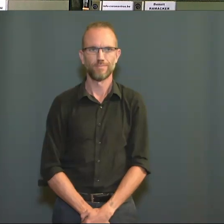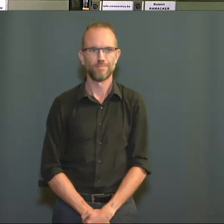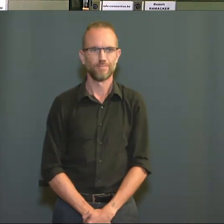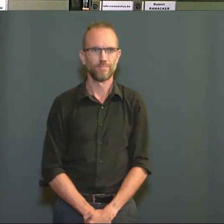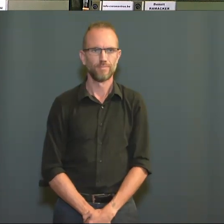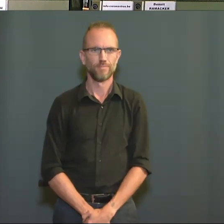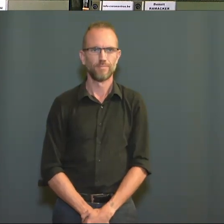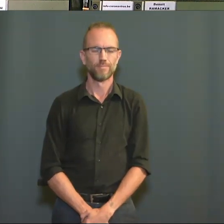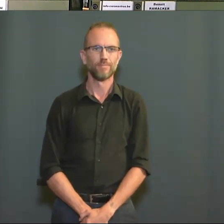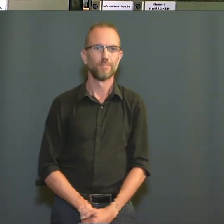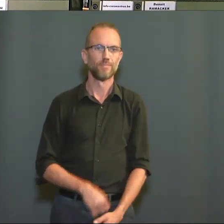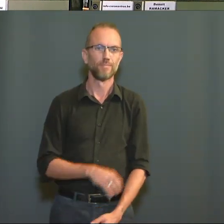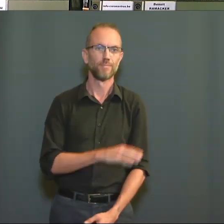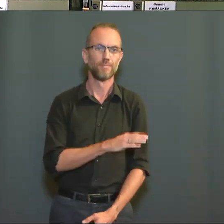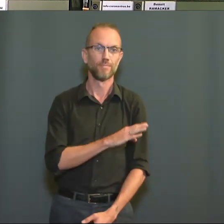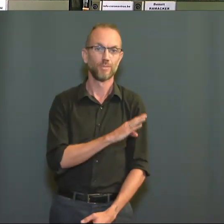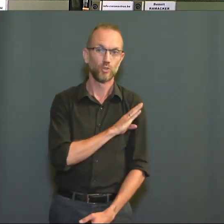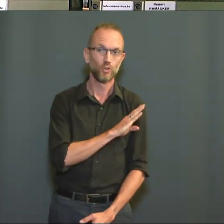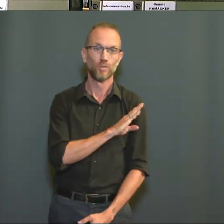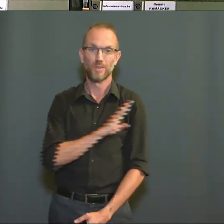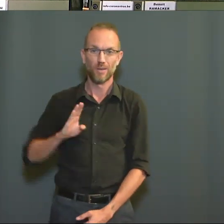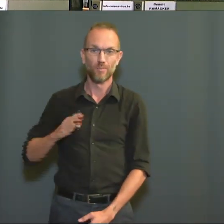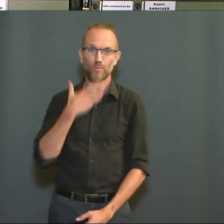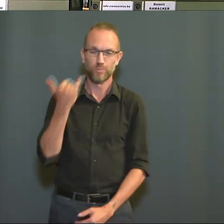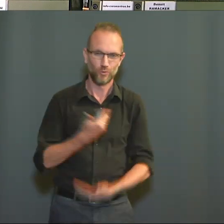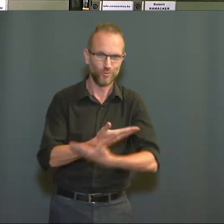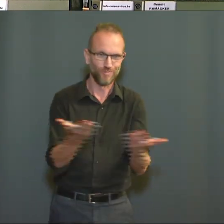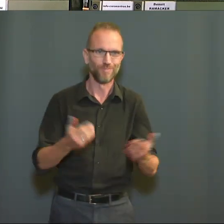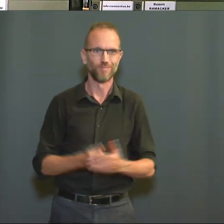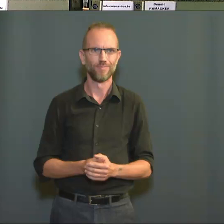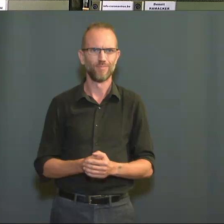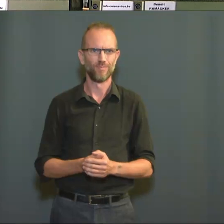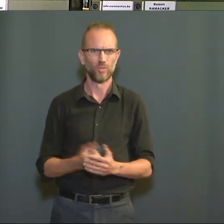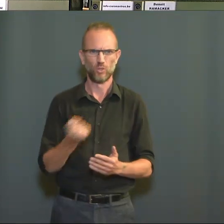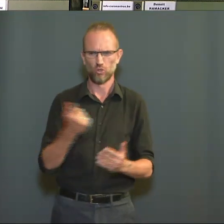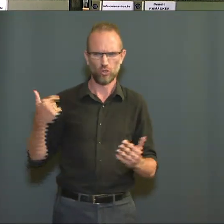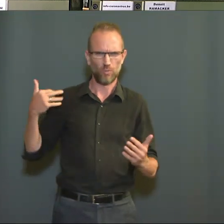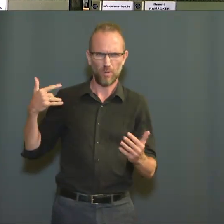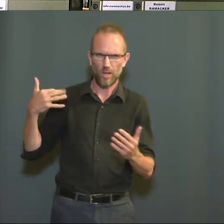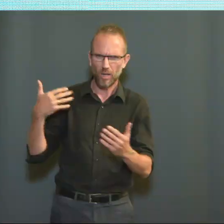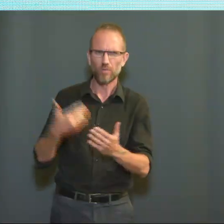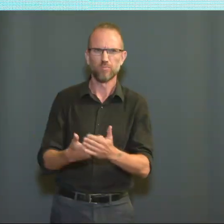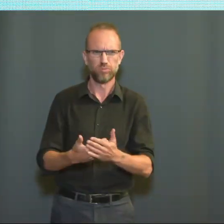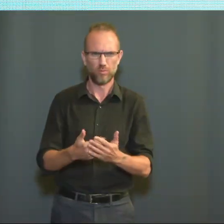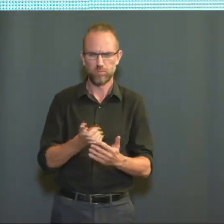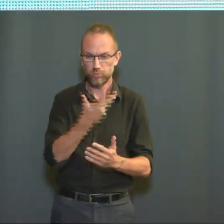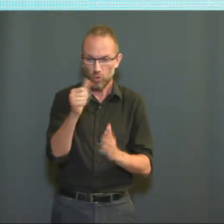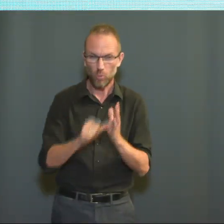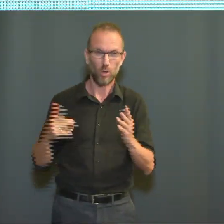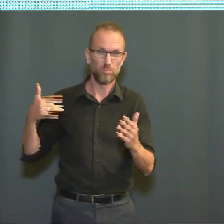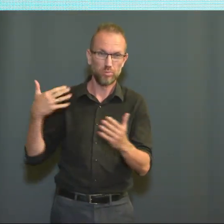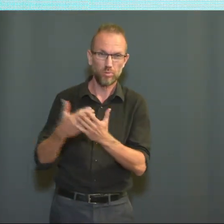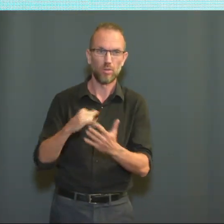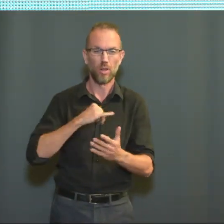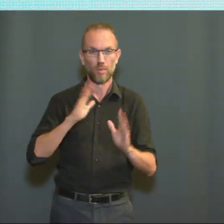Messieurs, dames, bonjour. Au cours des dernières semaines et des derniers mois, divers outils ont été mis au point